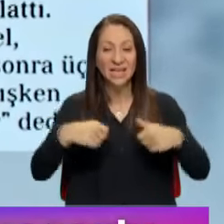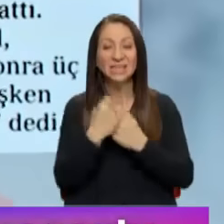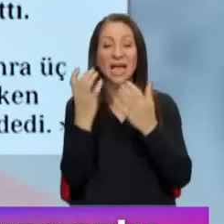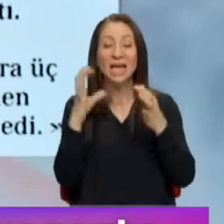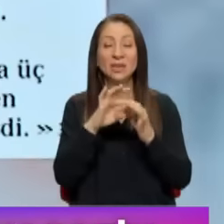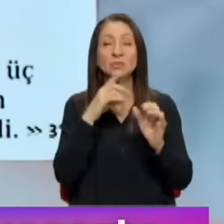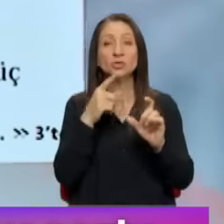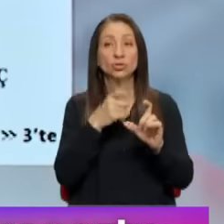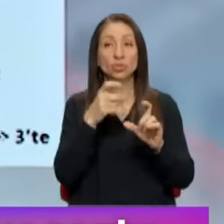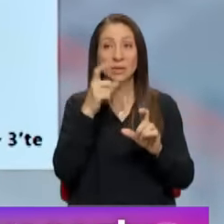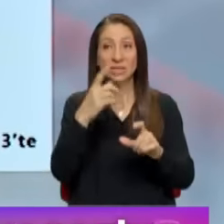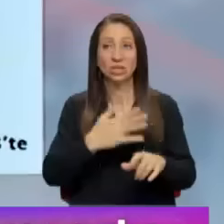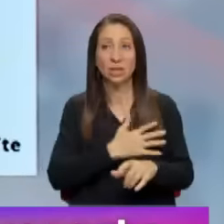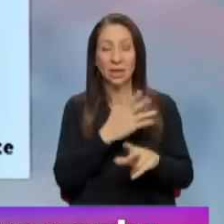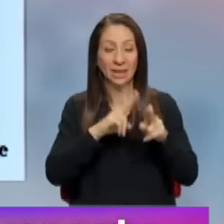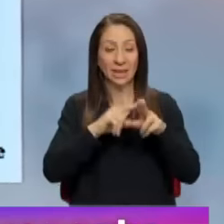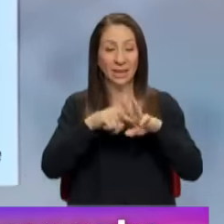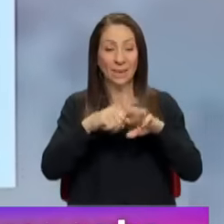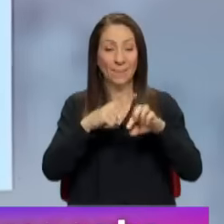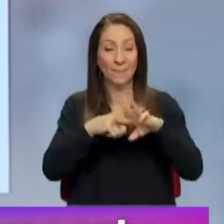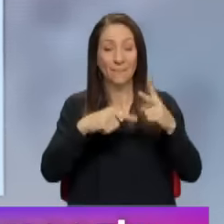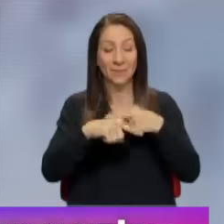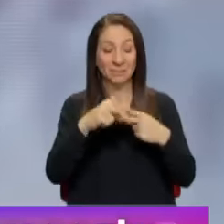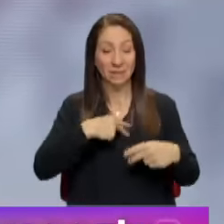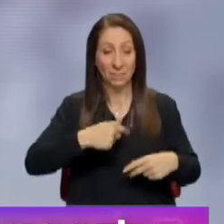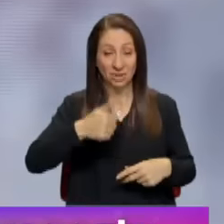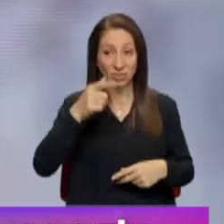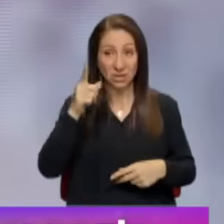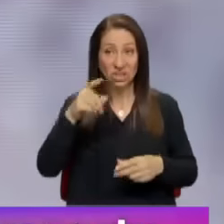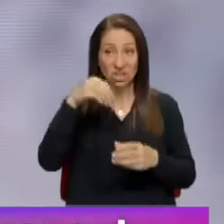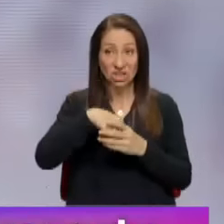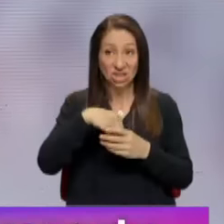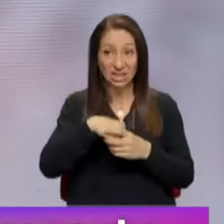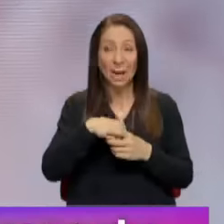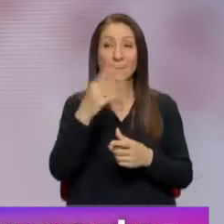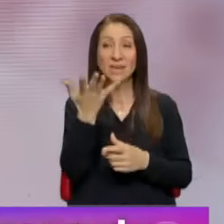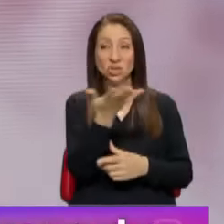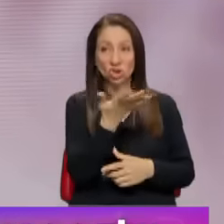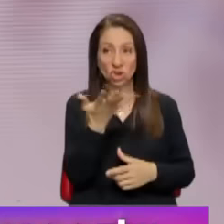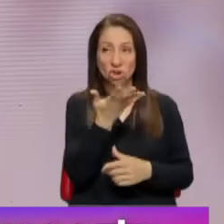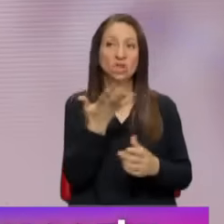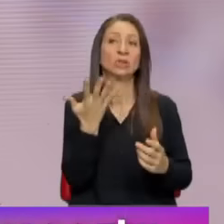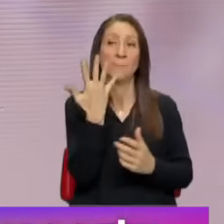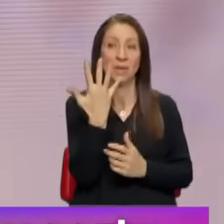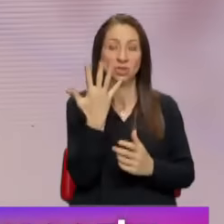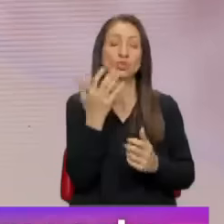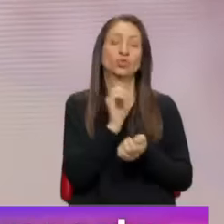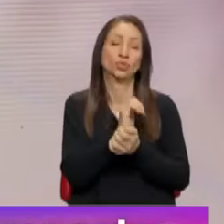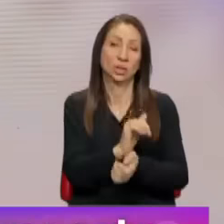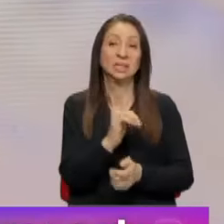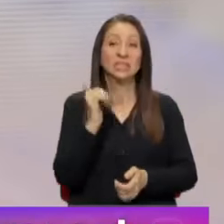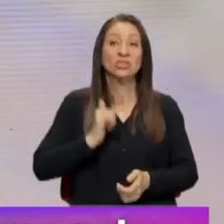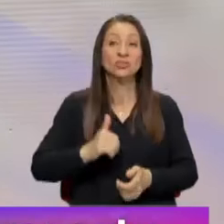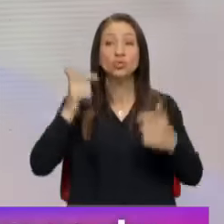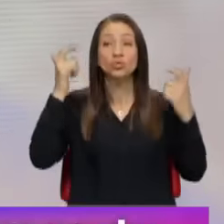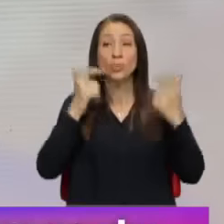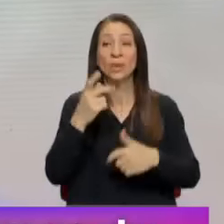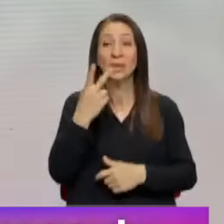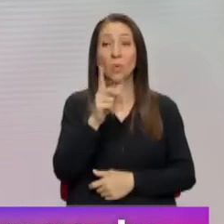ilişkin soruşturmada CHP'li Kepez Belediye Başkanı Mesut Koca gözün de aralarında bulundu. 5 kişi tutuklandı. Savcılık